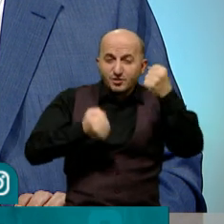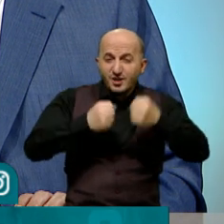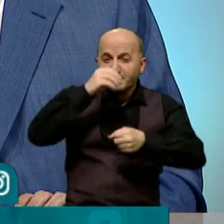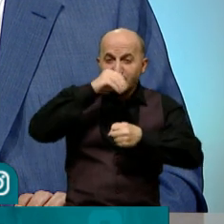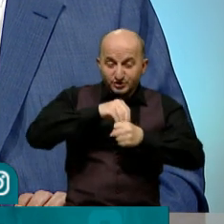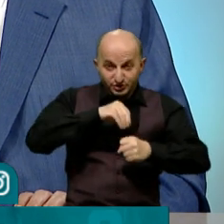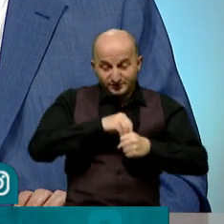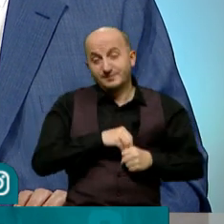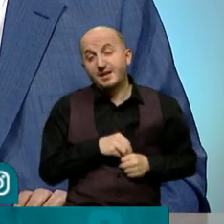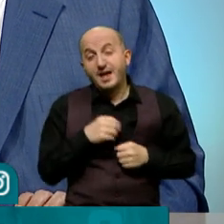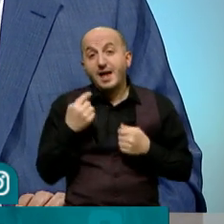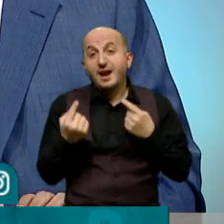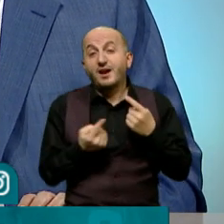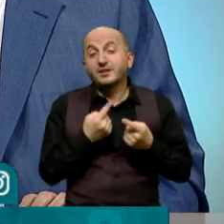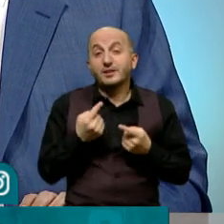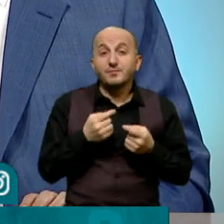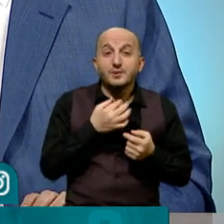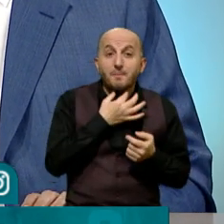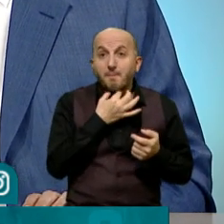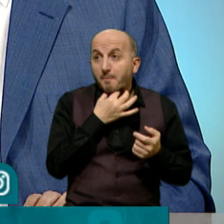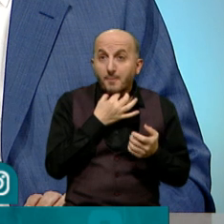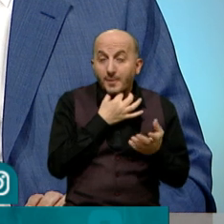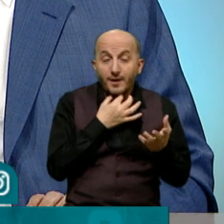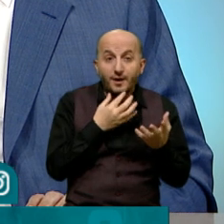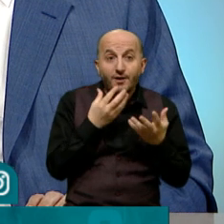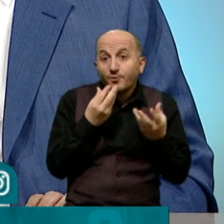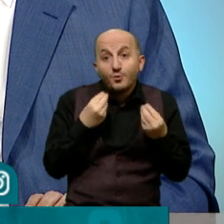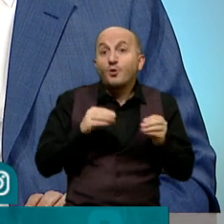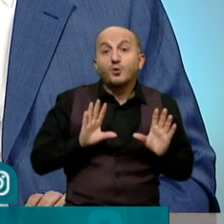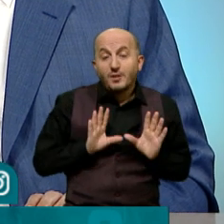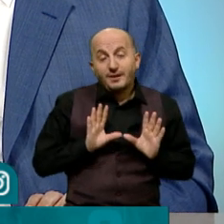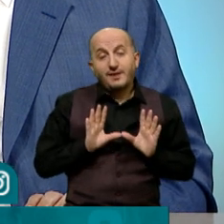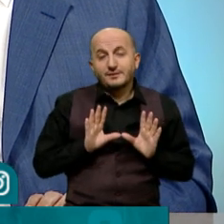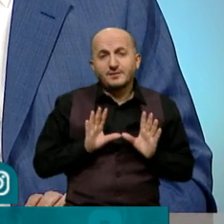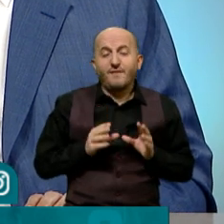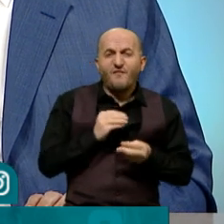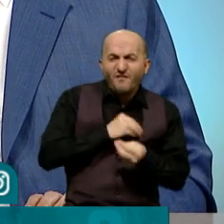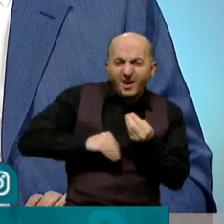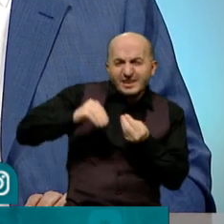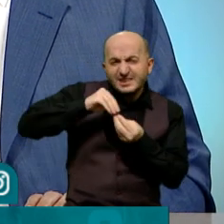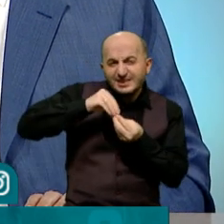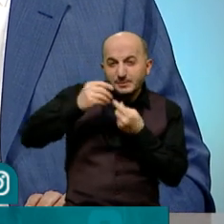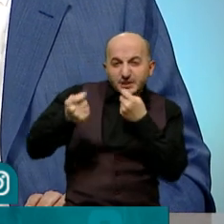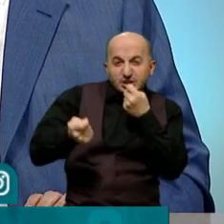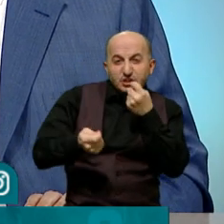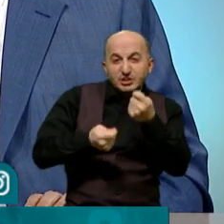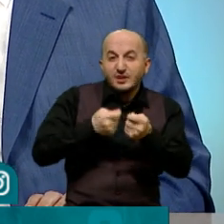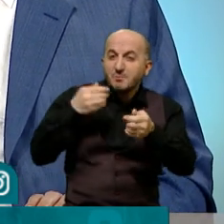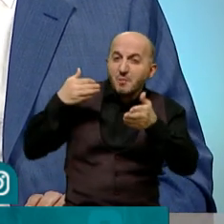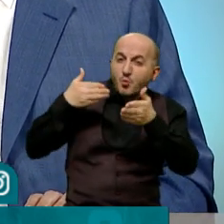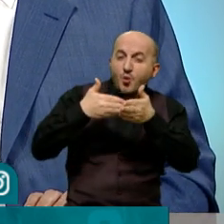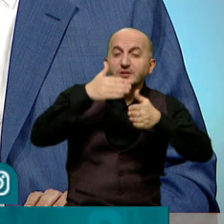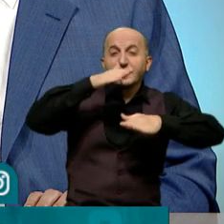bir meşru mazeret veya zaruret halinde olmadan faizli bir işleme müracaat